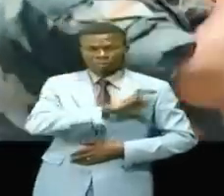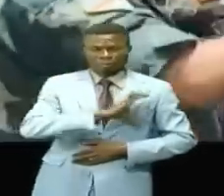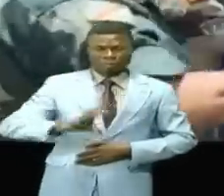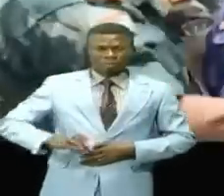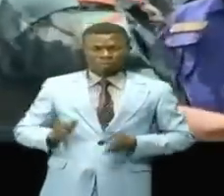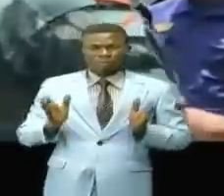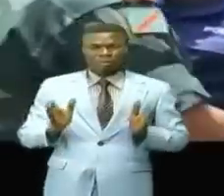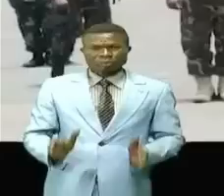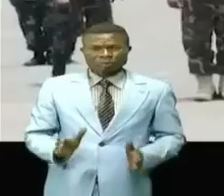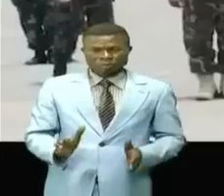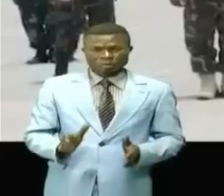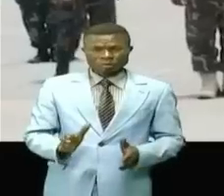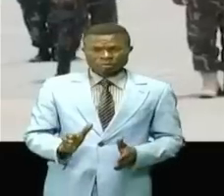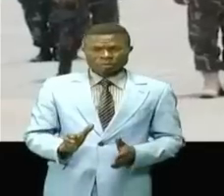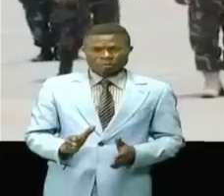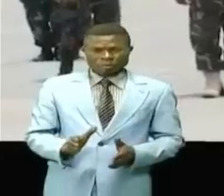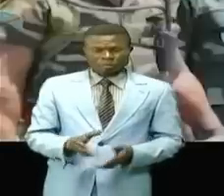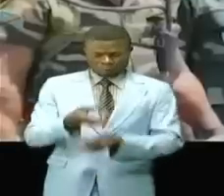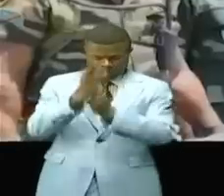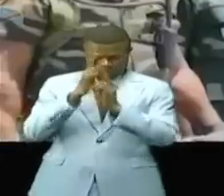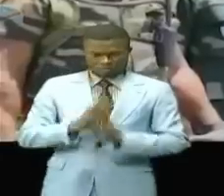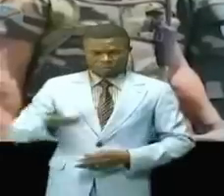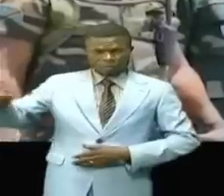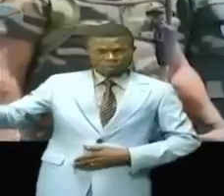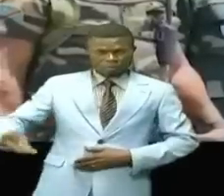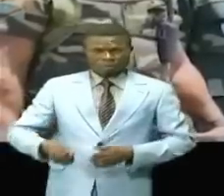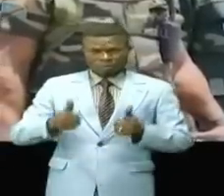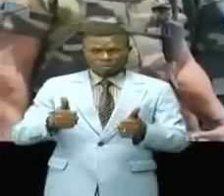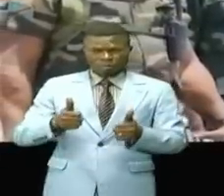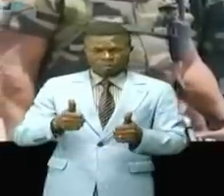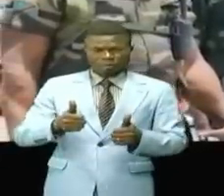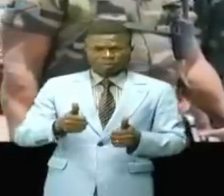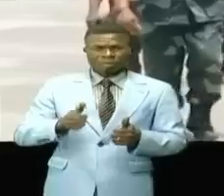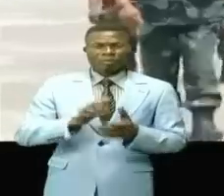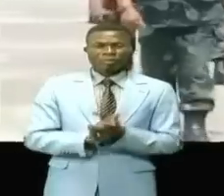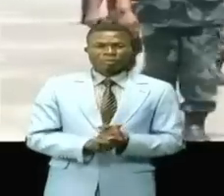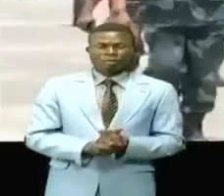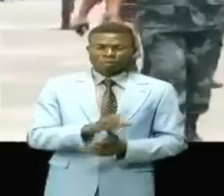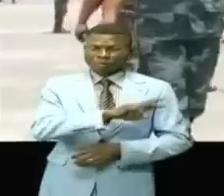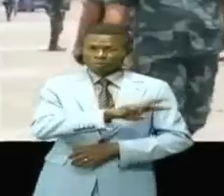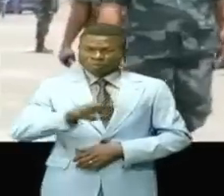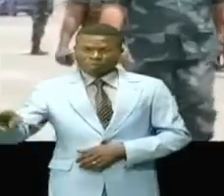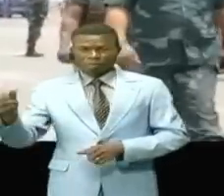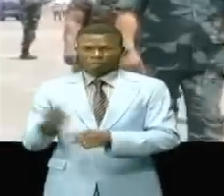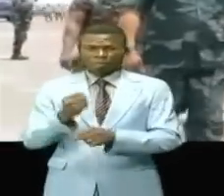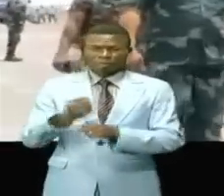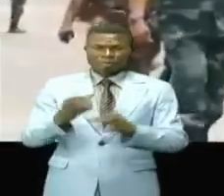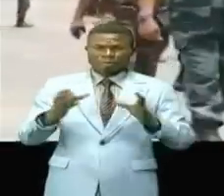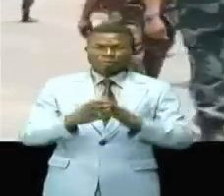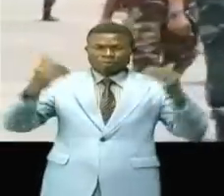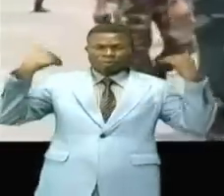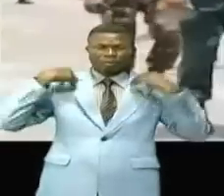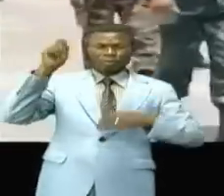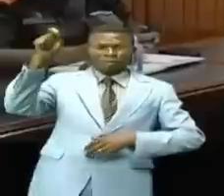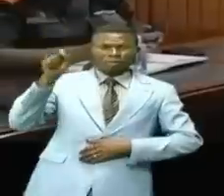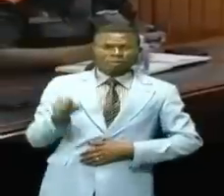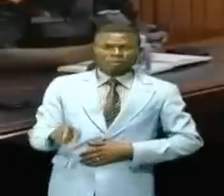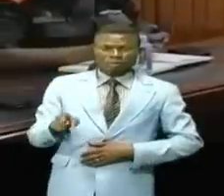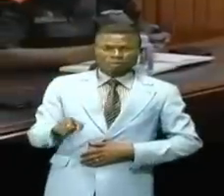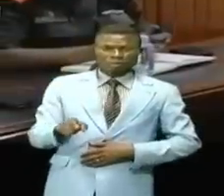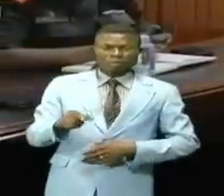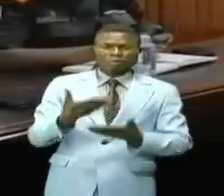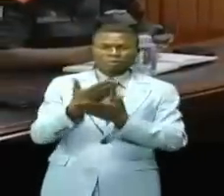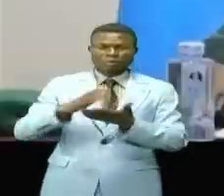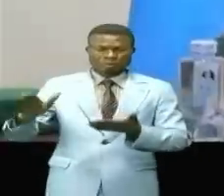Songesha, a eu droit à des honneurs militaires dignes de son rang. 2 heures de séance de travail avec les commandements militaires dans cette